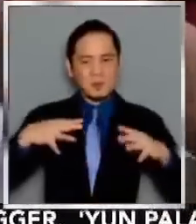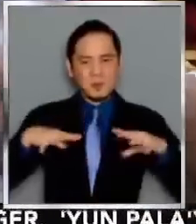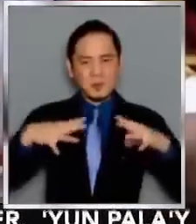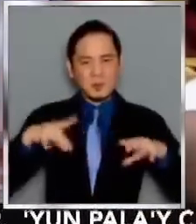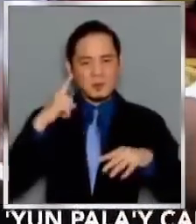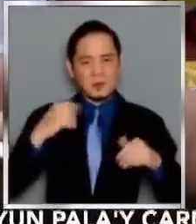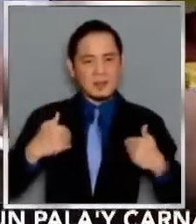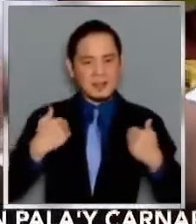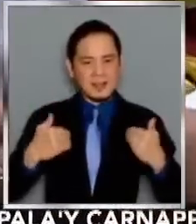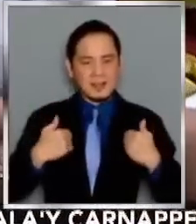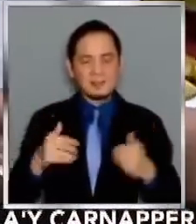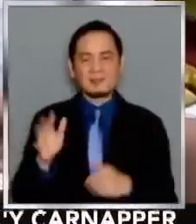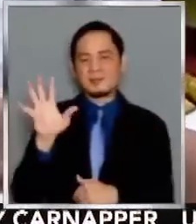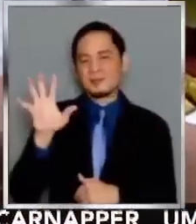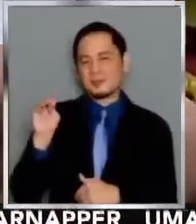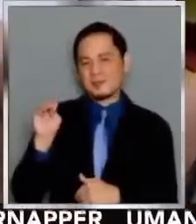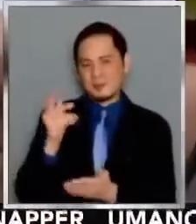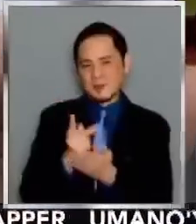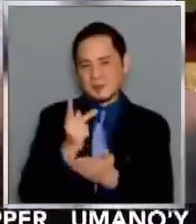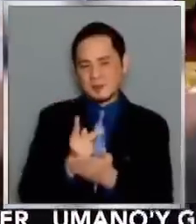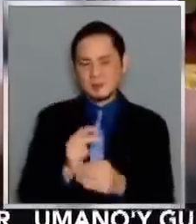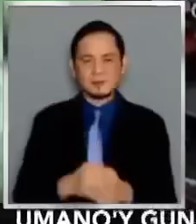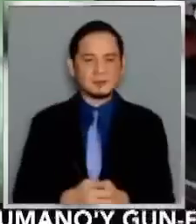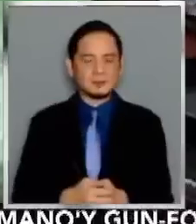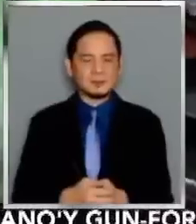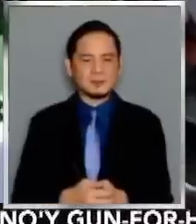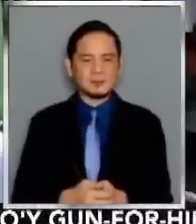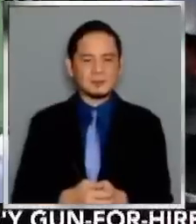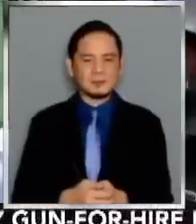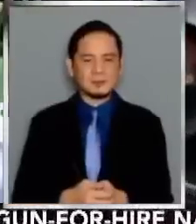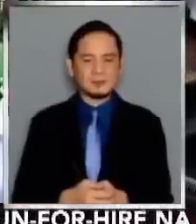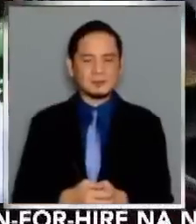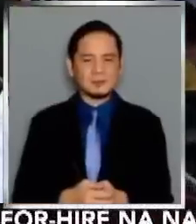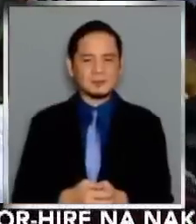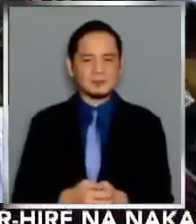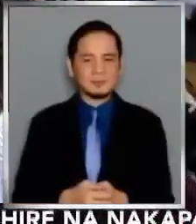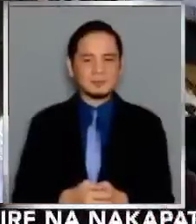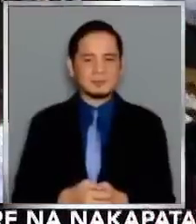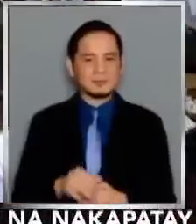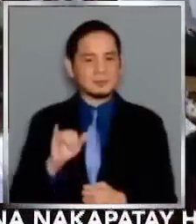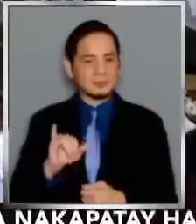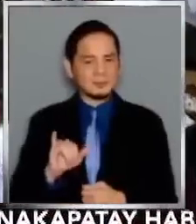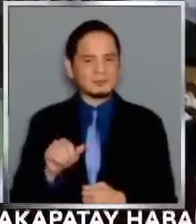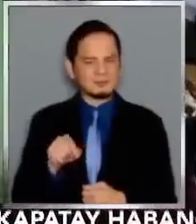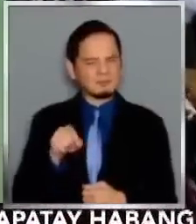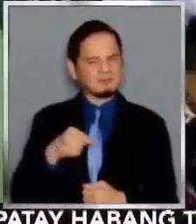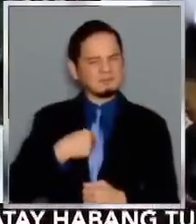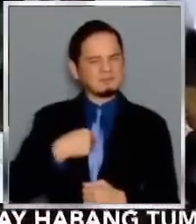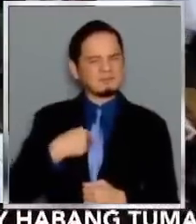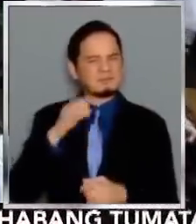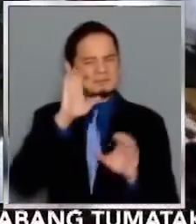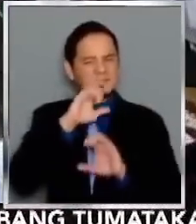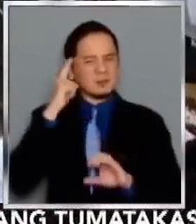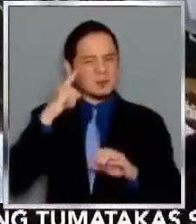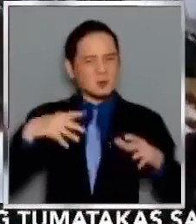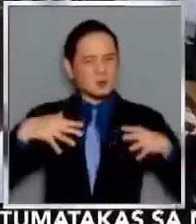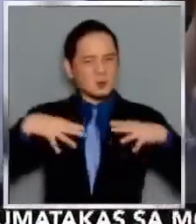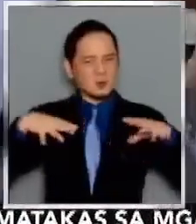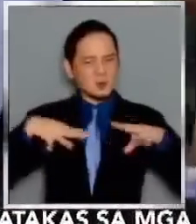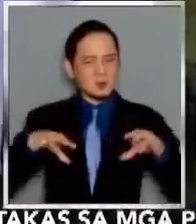pesos ang isa, mabenta ring pang regalo. Crop top blouse. Oo po, makakulang sa tela